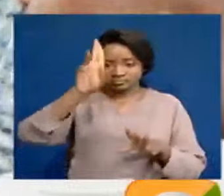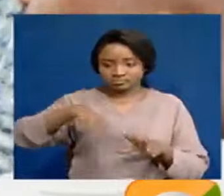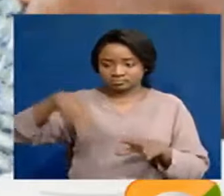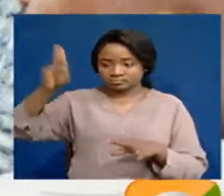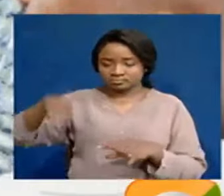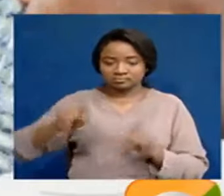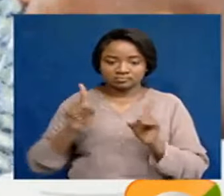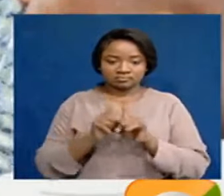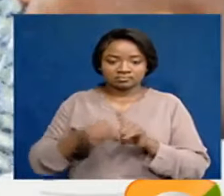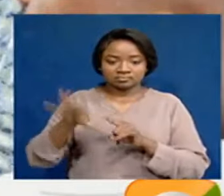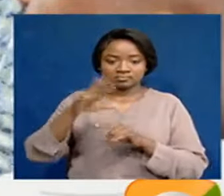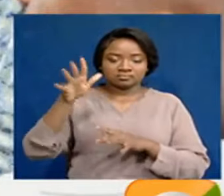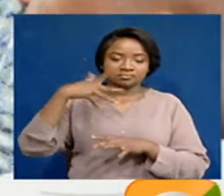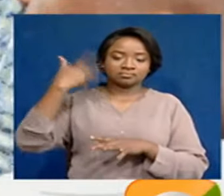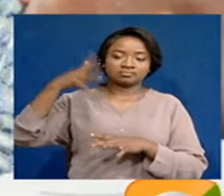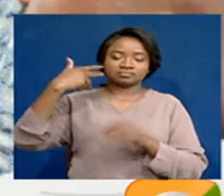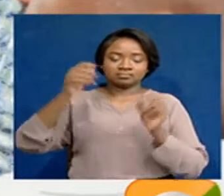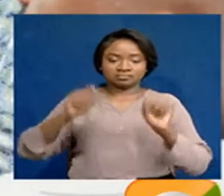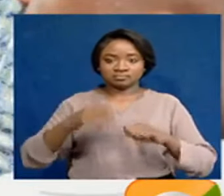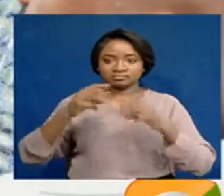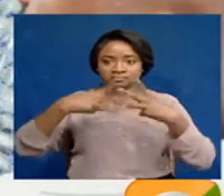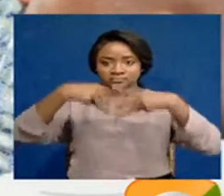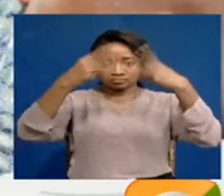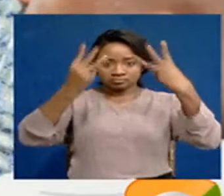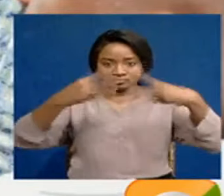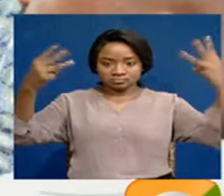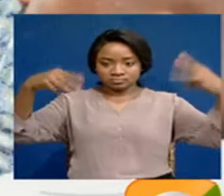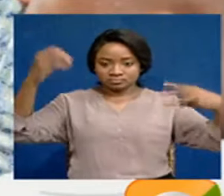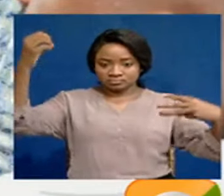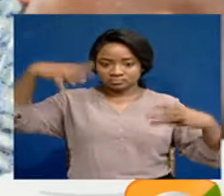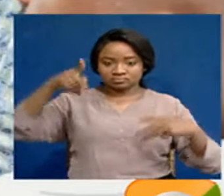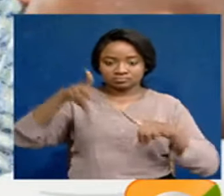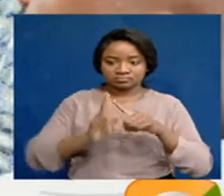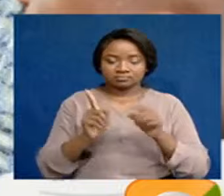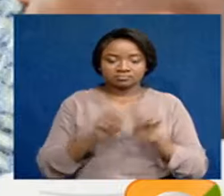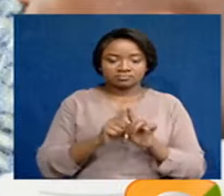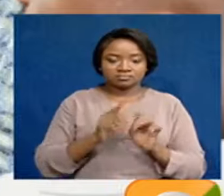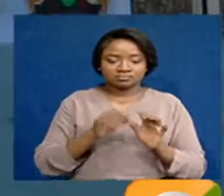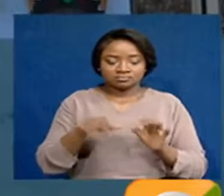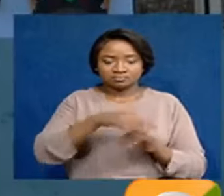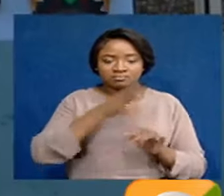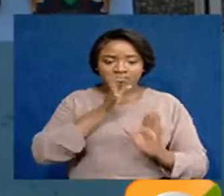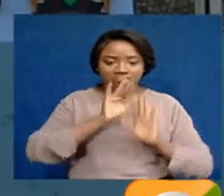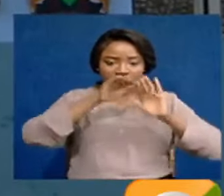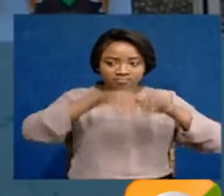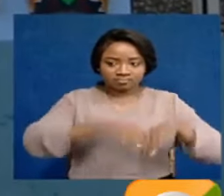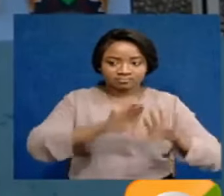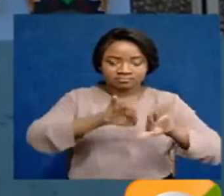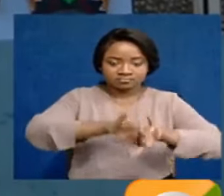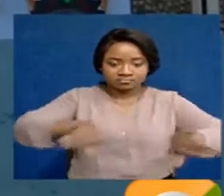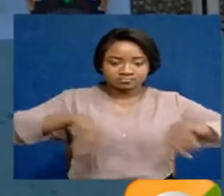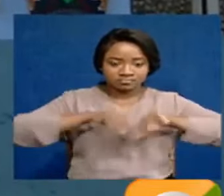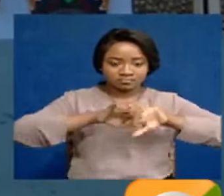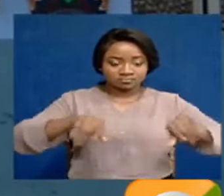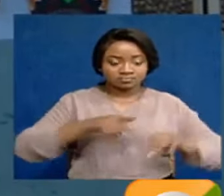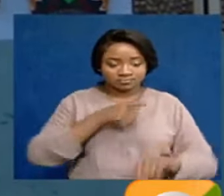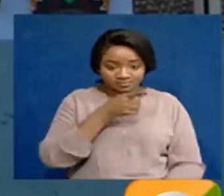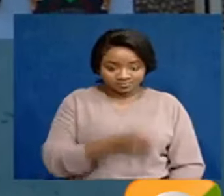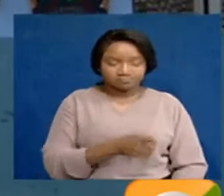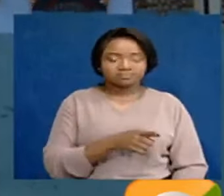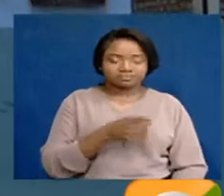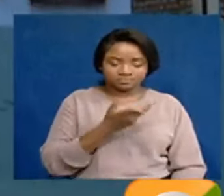unyunyu, kubadilisha nyaya za stima na kujenga kidimbwi cha kuogelea na kubarizi. Haya najiri huku maafisa waliohudumu